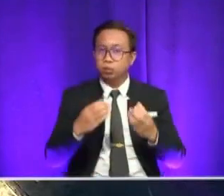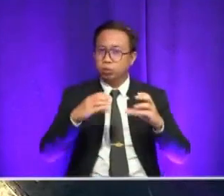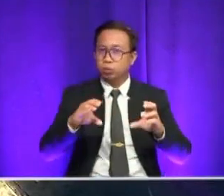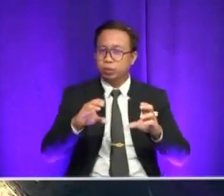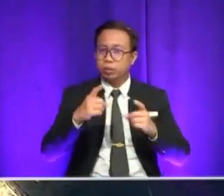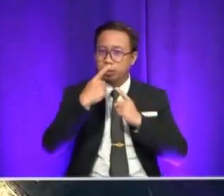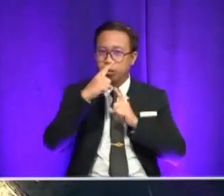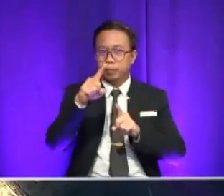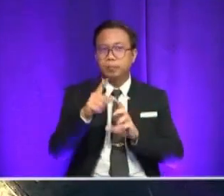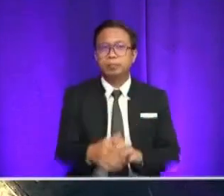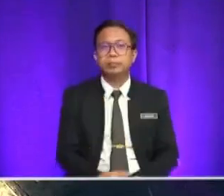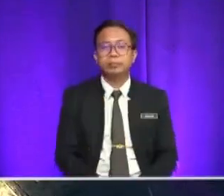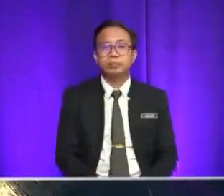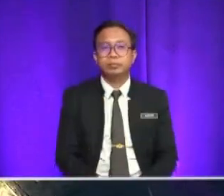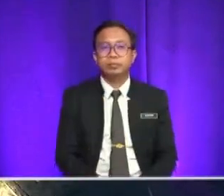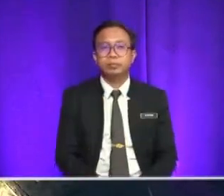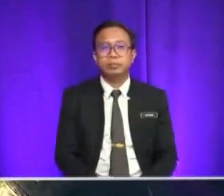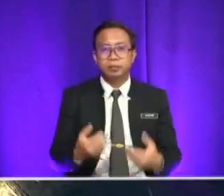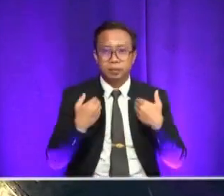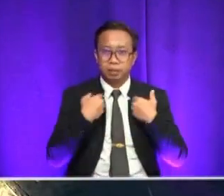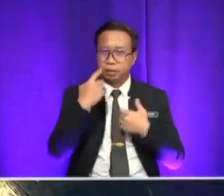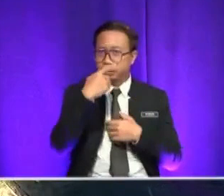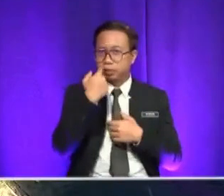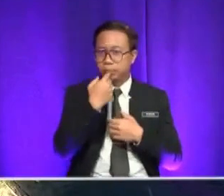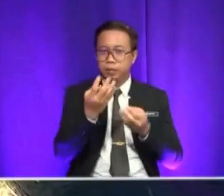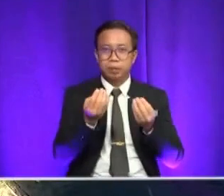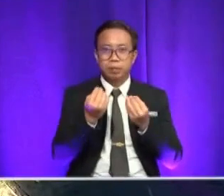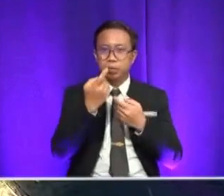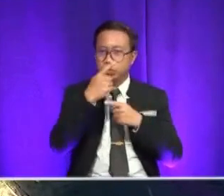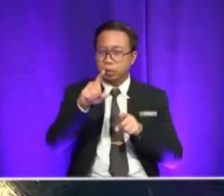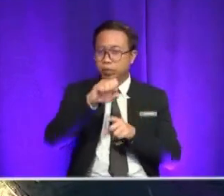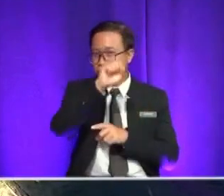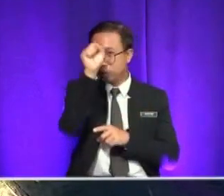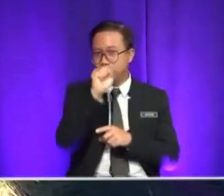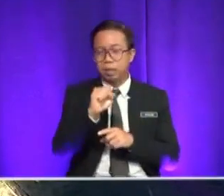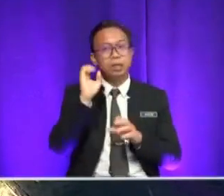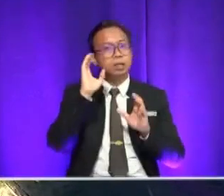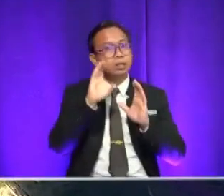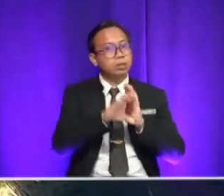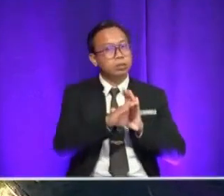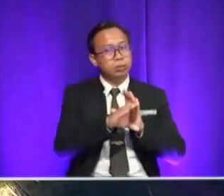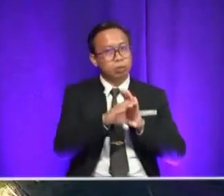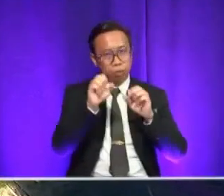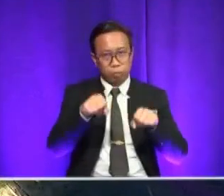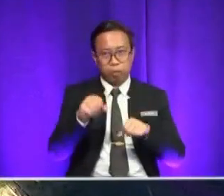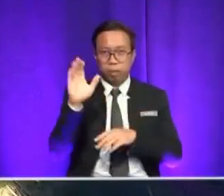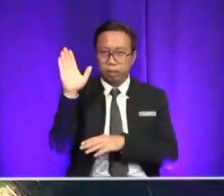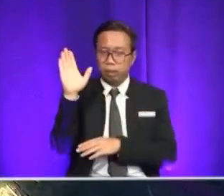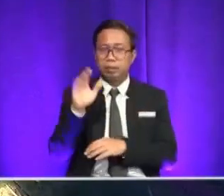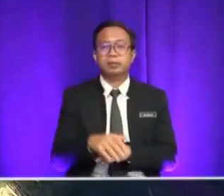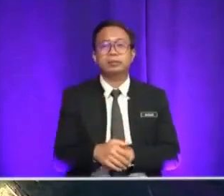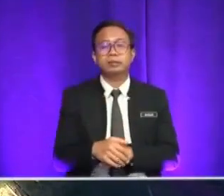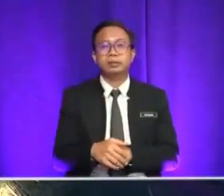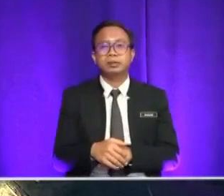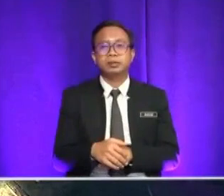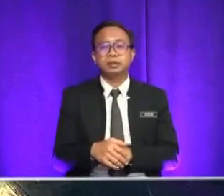jawapan? Ada sesiapa nak cuba untuk menjawab soalan contoh ini? Kalau ada boleh angkat tangan. Jawapan untuk